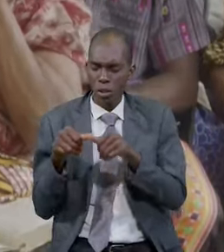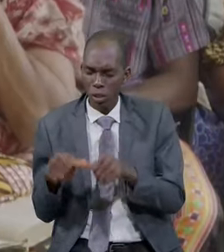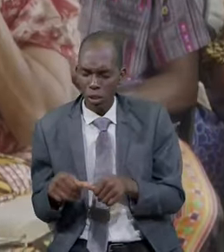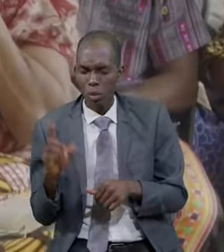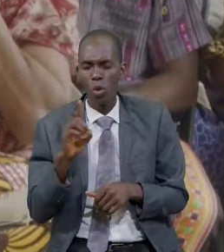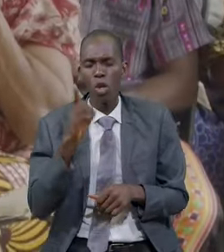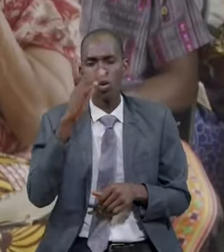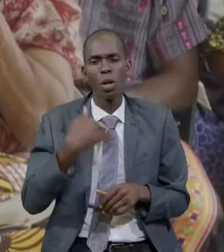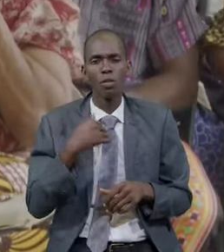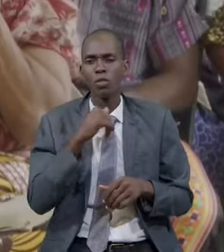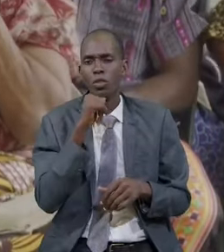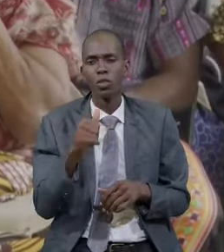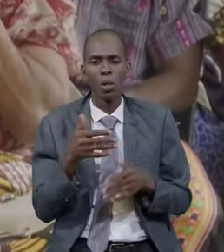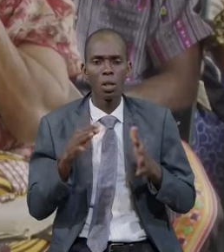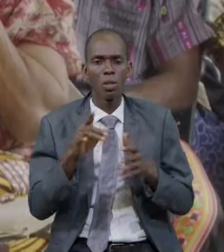pas accompli.